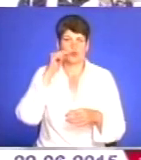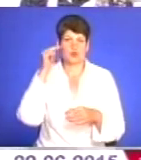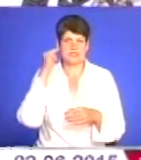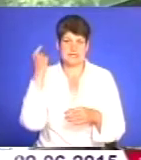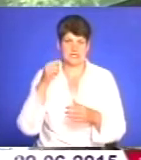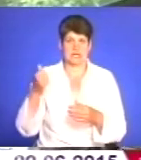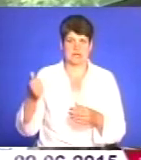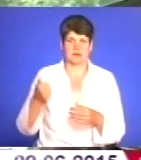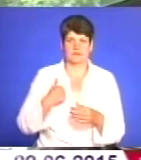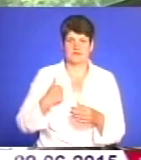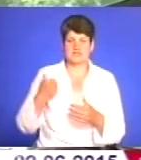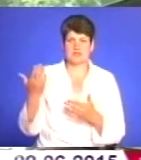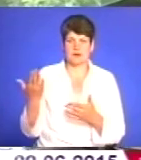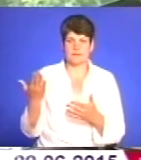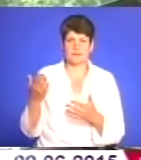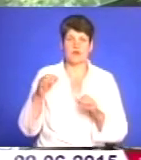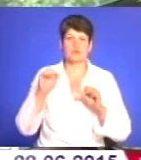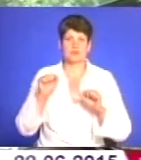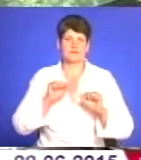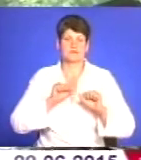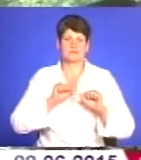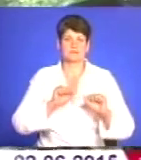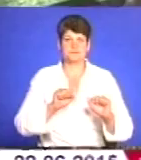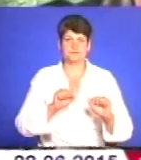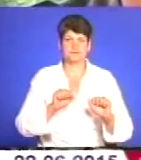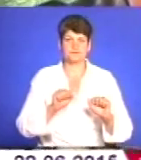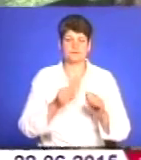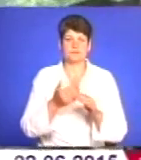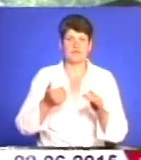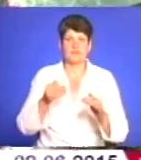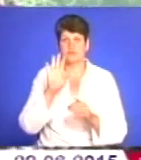війська. Відбиття можливої агресії.